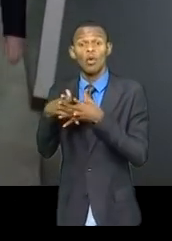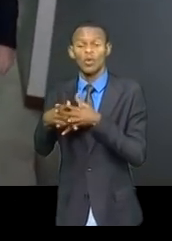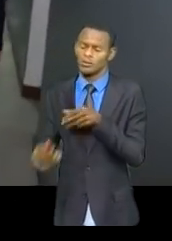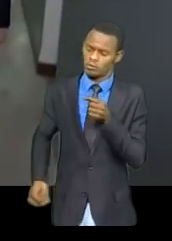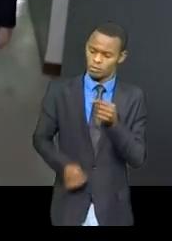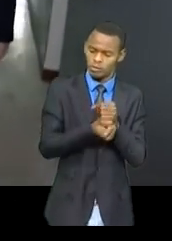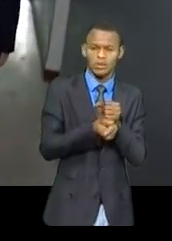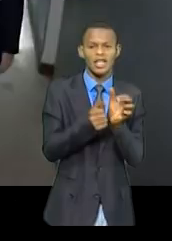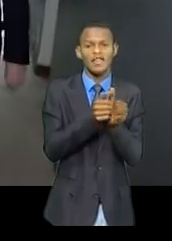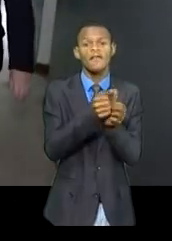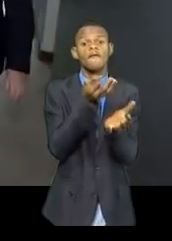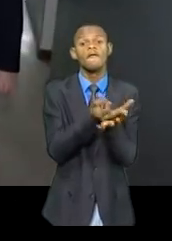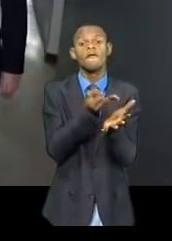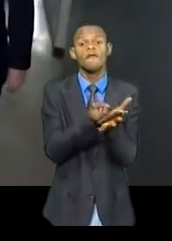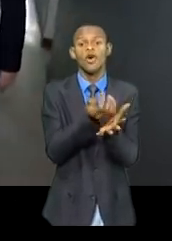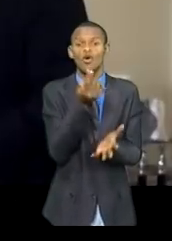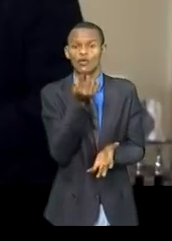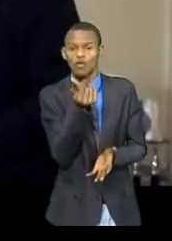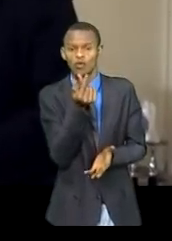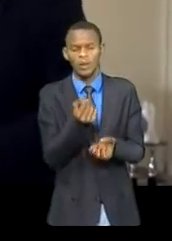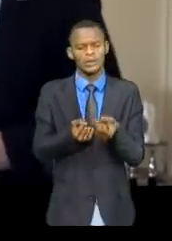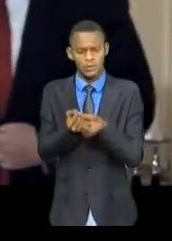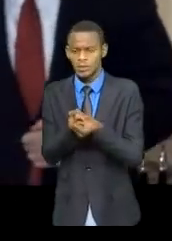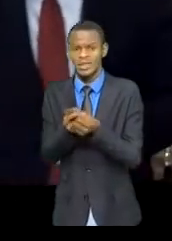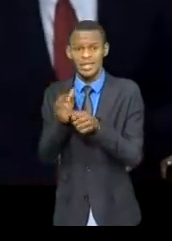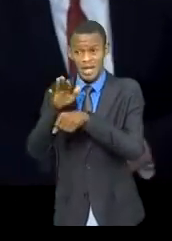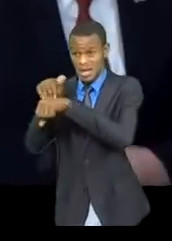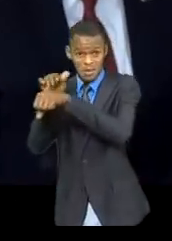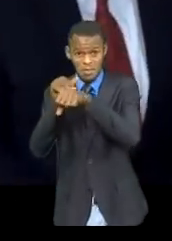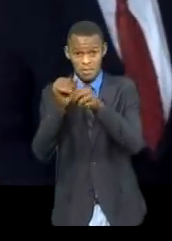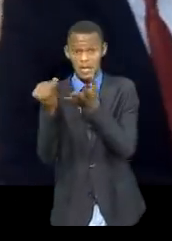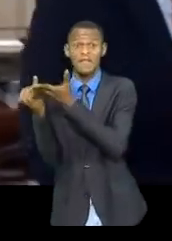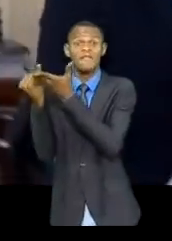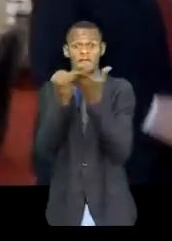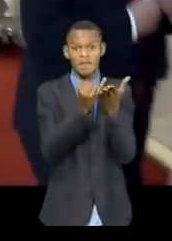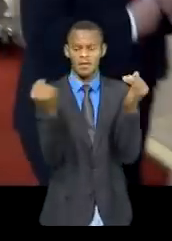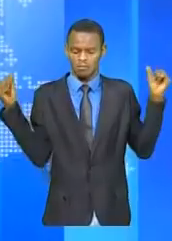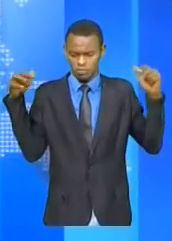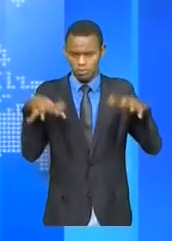projets de développement, mais aussi orienter les investisseurs américains vers la RDC.